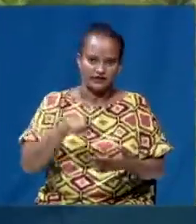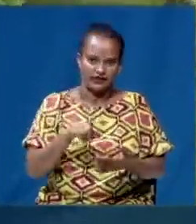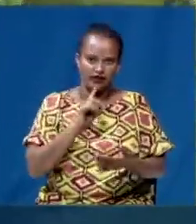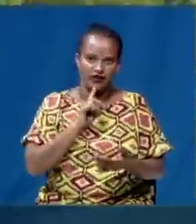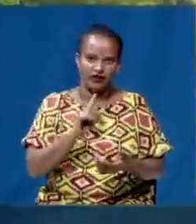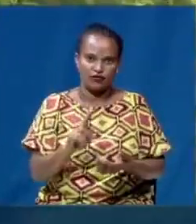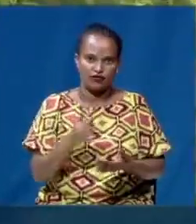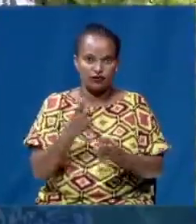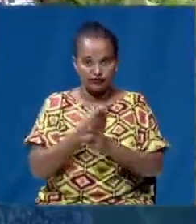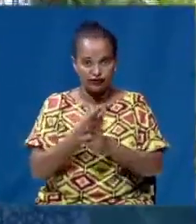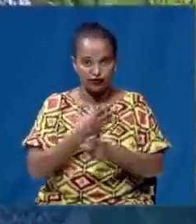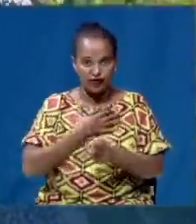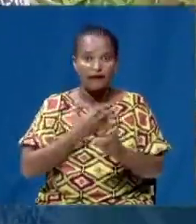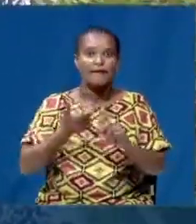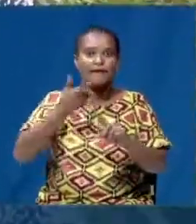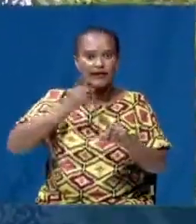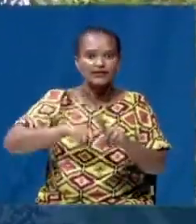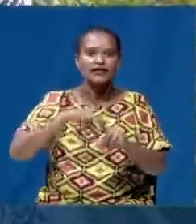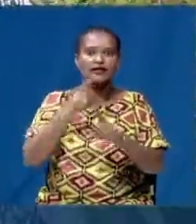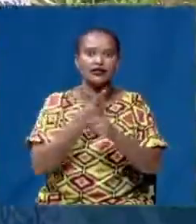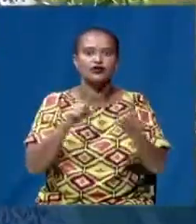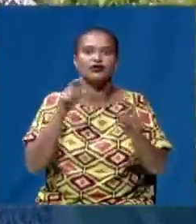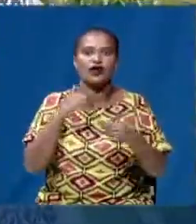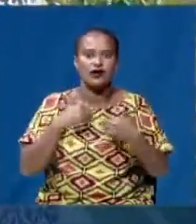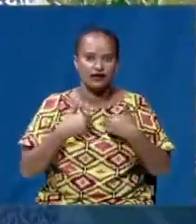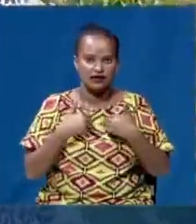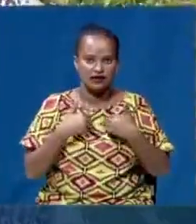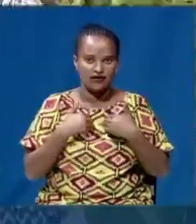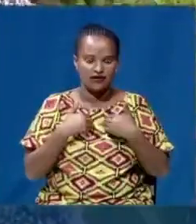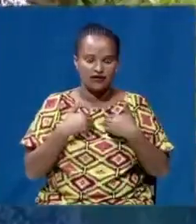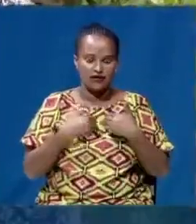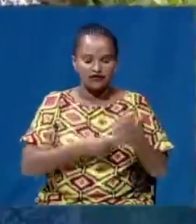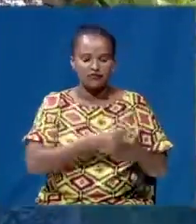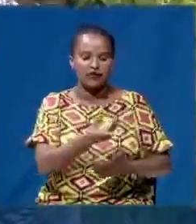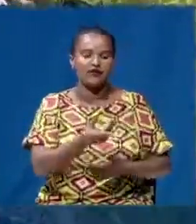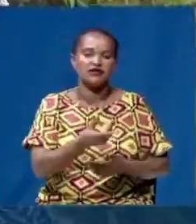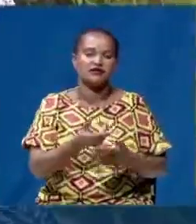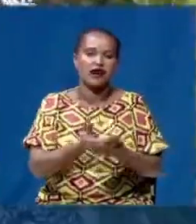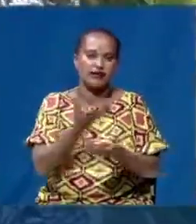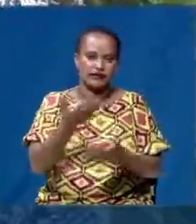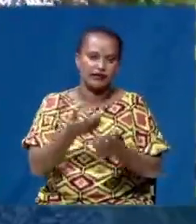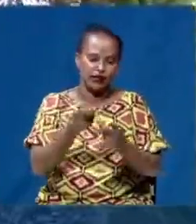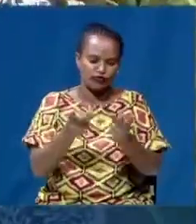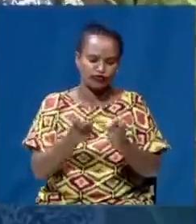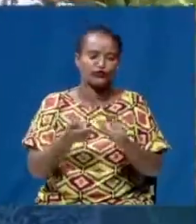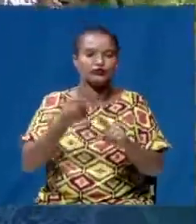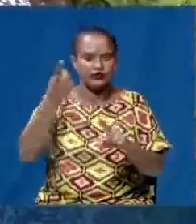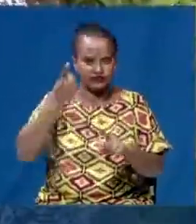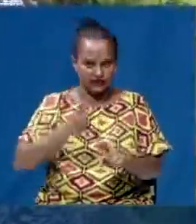እዩ። ተፈጥሮና መሊስና ክነድሕኖ ክንክእል ኣለና። ዝዓነወ ሃፍትና ናብ ቦትኡ ክምለስ